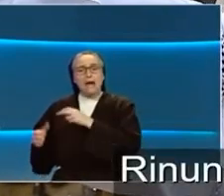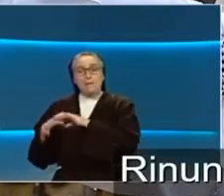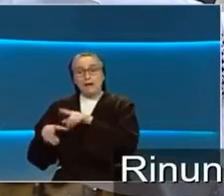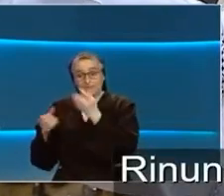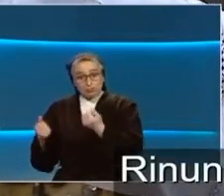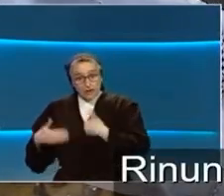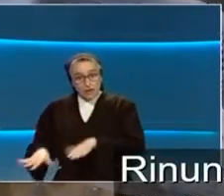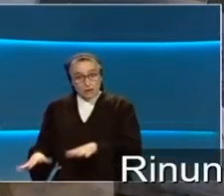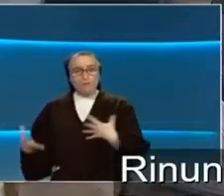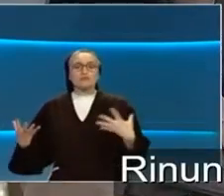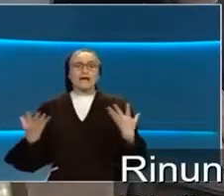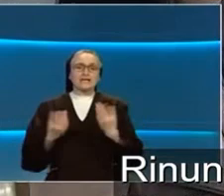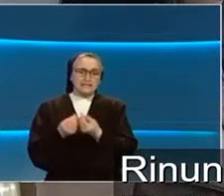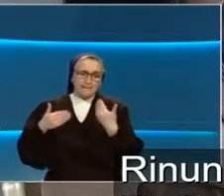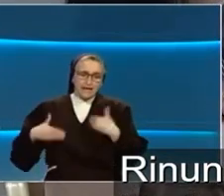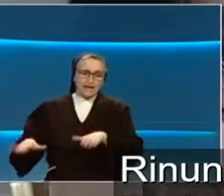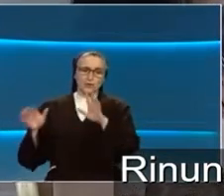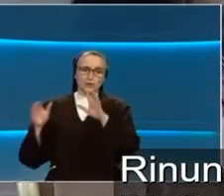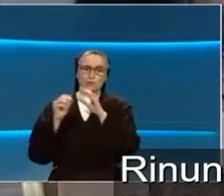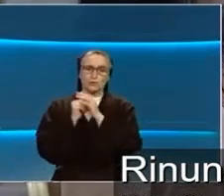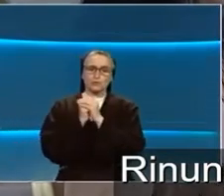peccato. Rinuncio.